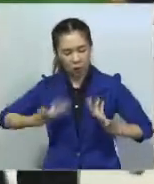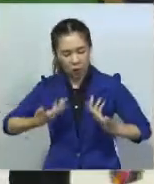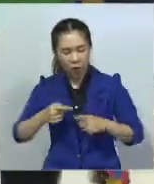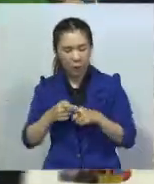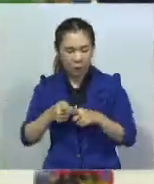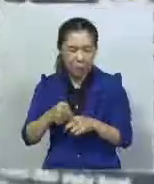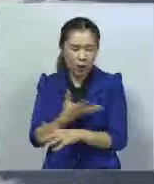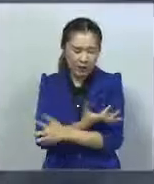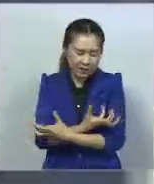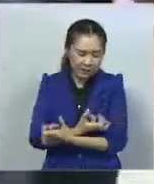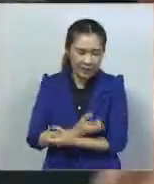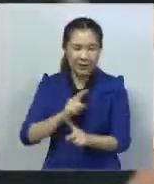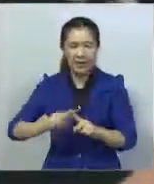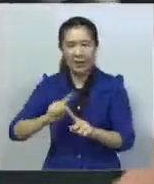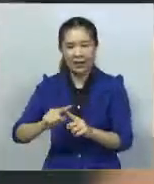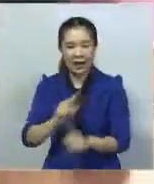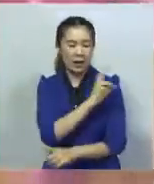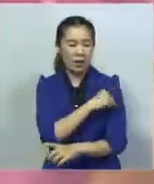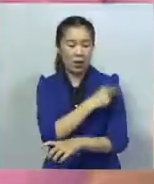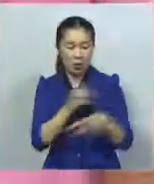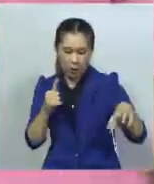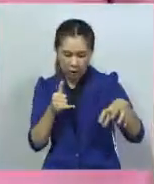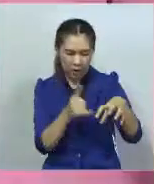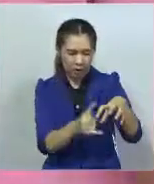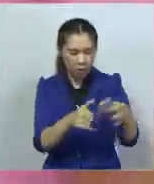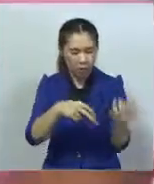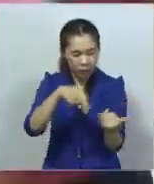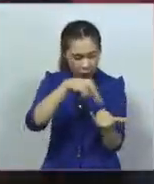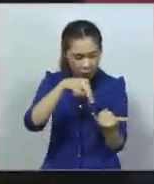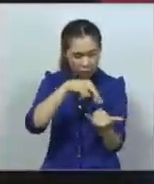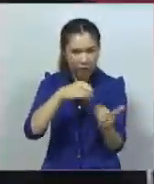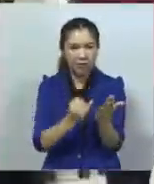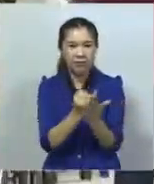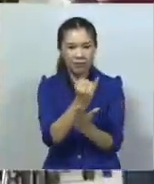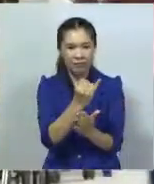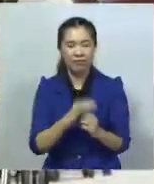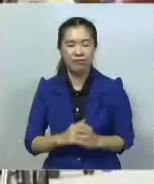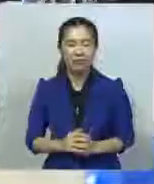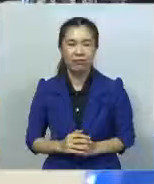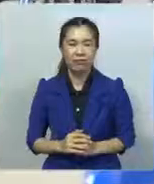อปวดตัวอันนี้ให้รีบไปพบแพทย์นะคะเพื่อจะได้ตรวจและวินิจฉัยรักษาได้ถูกต้องค่ะ